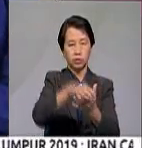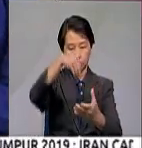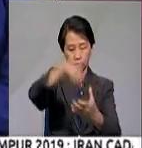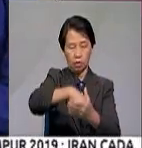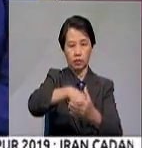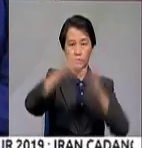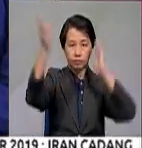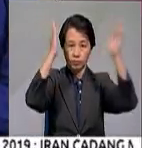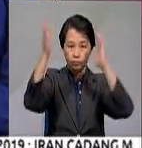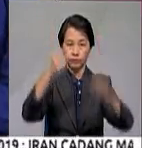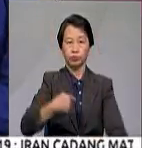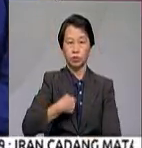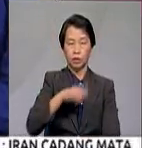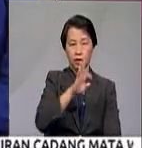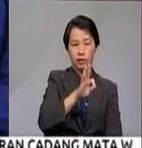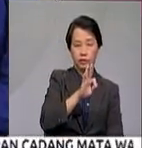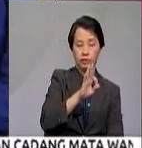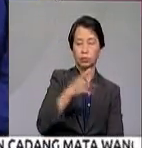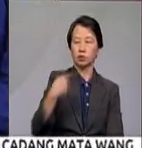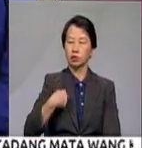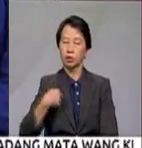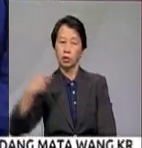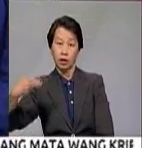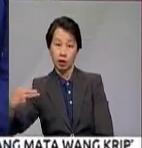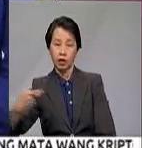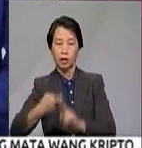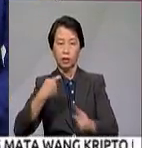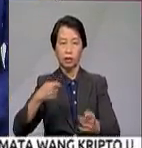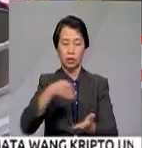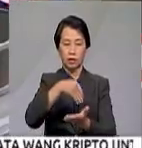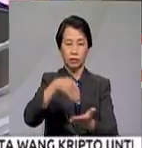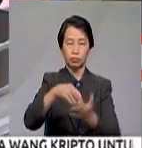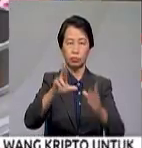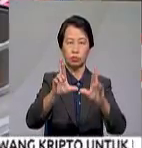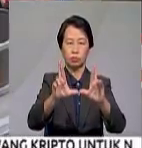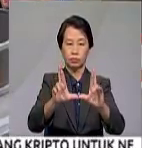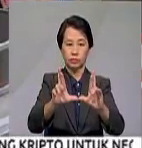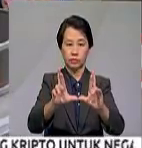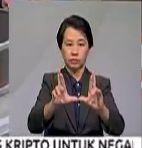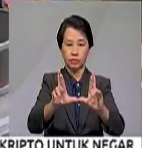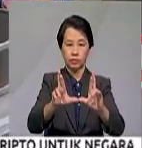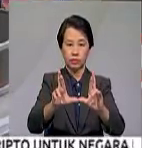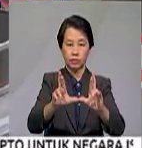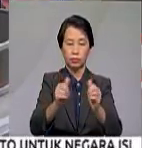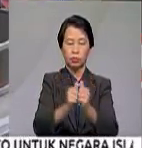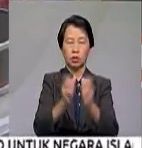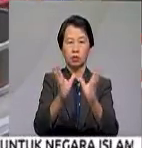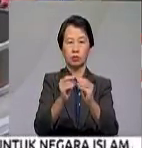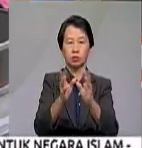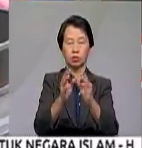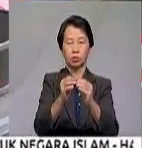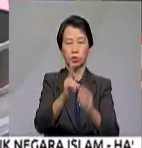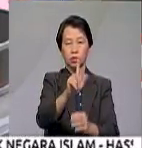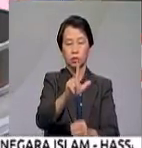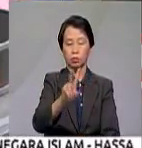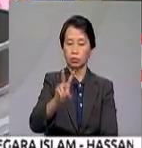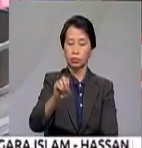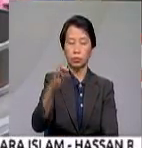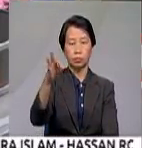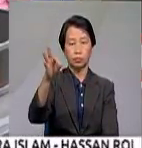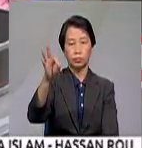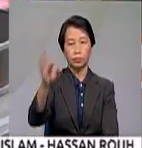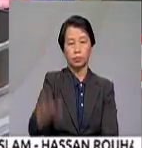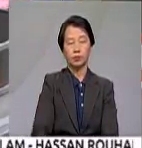Malaysia. Saya Fatih Hidayat Ghazali. Saya Hani Muhidi dari Pusat Konvensyen Kuala Lumpur sempena dengan sidang kemuncak Kuala Lumpur